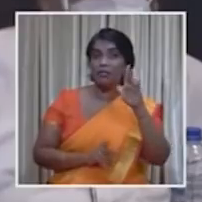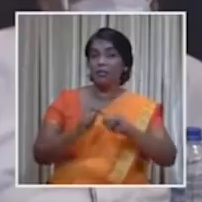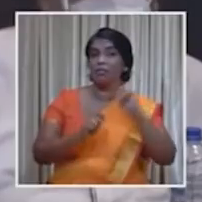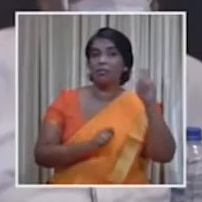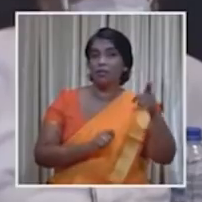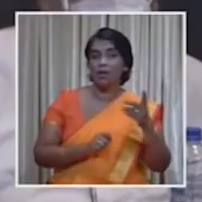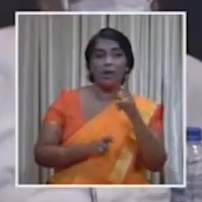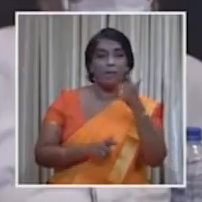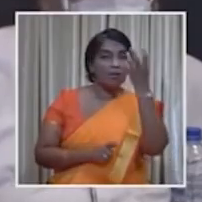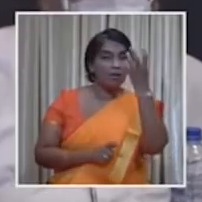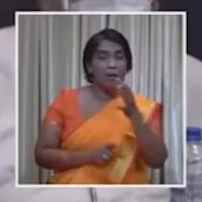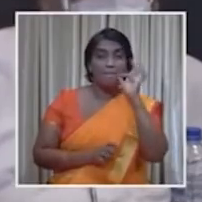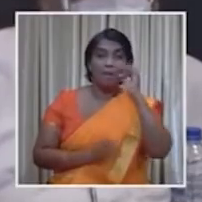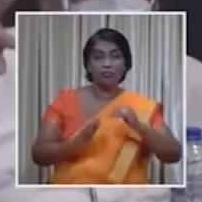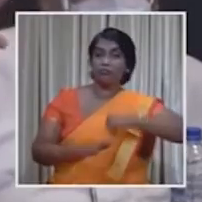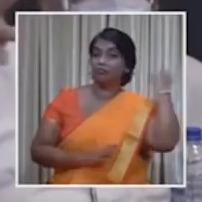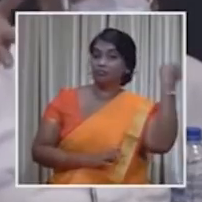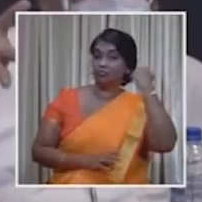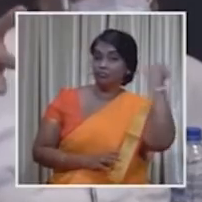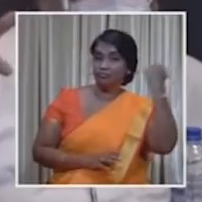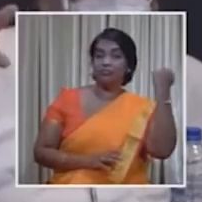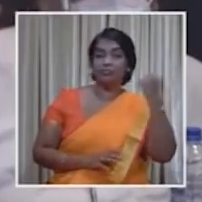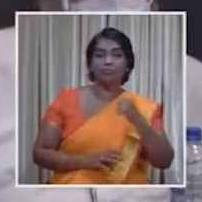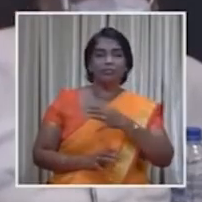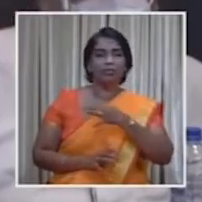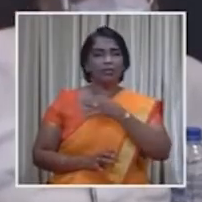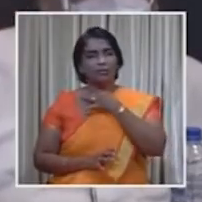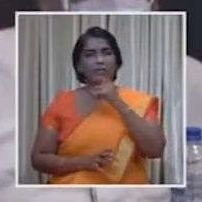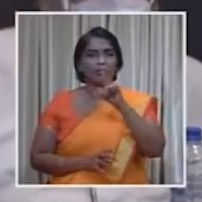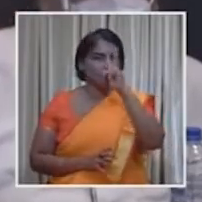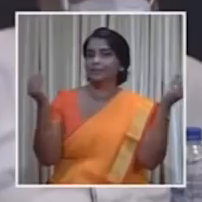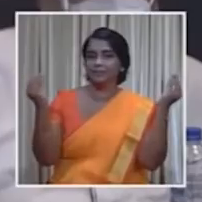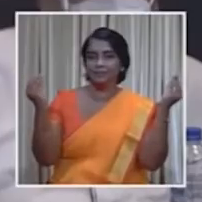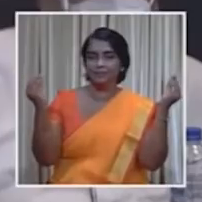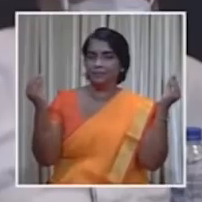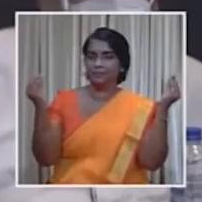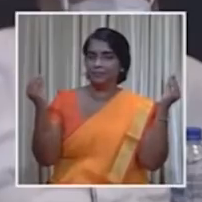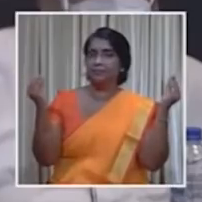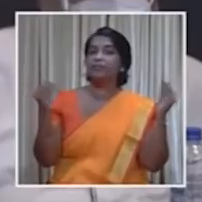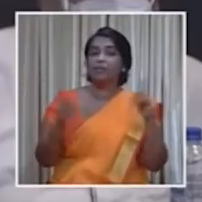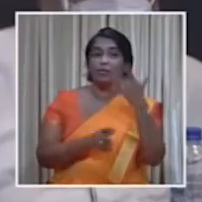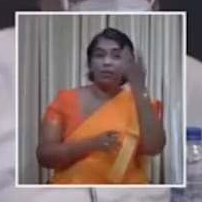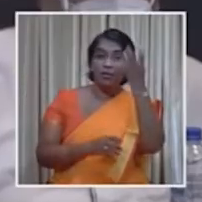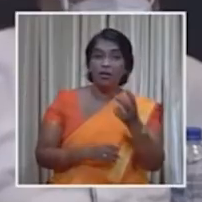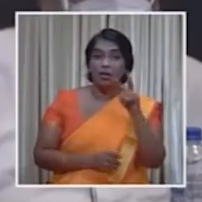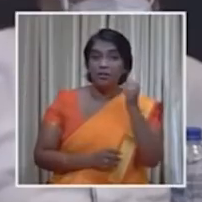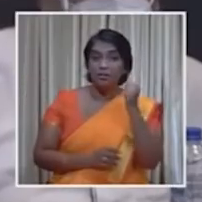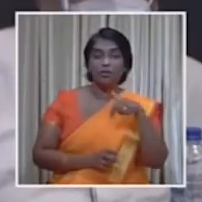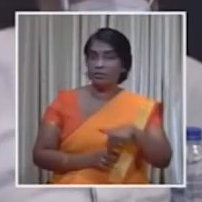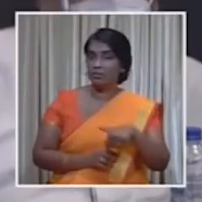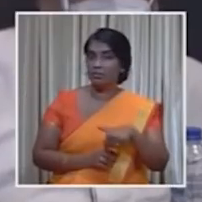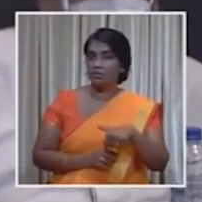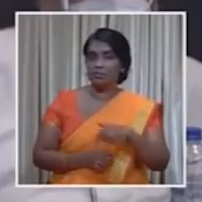සැමන් පරිප්පු අඩු කරනවා කියලා ජාතිය අමතලා විහිළුවක් සැපෙව්වා. සති දෙකෙන් ගැසට් එක ඉවරයි. සැමන් ටින් එක 230ට ගත්ත එක 380ට